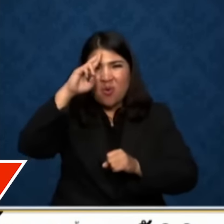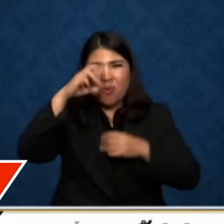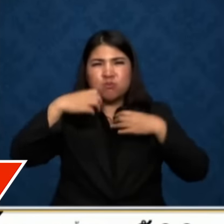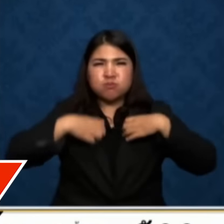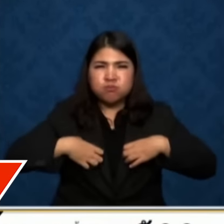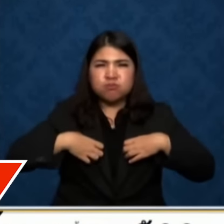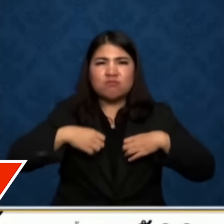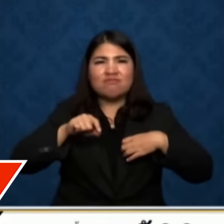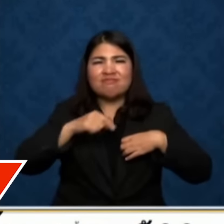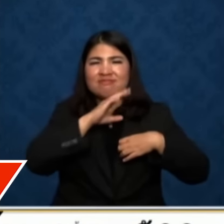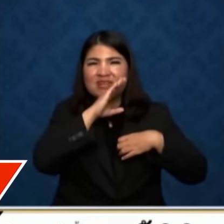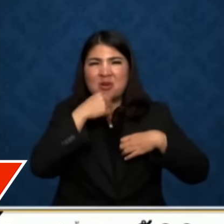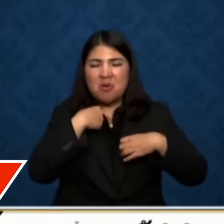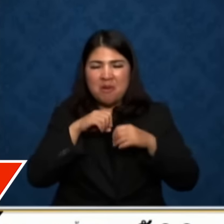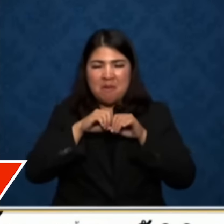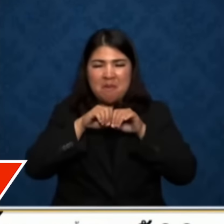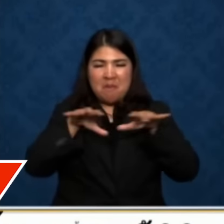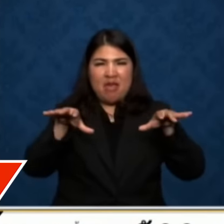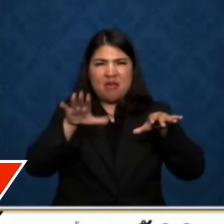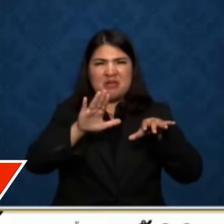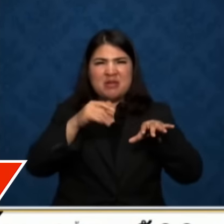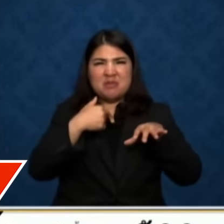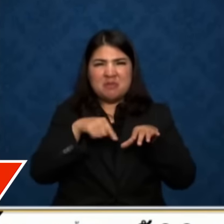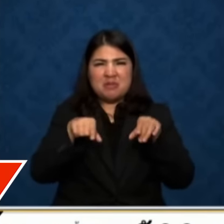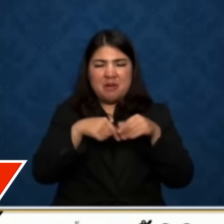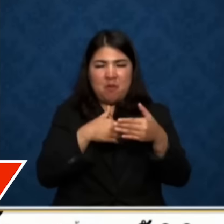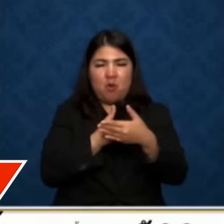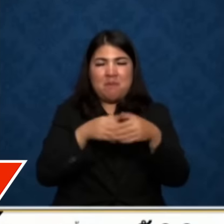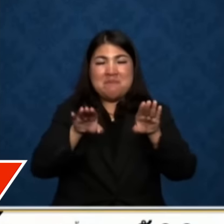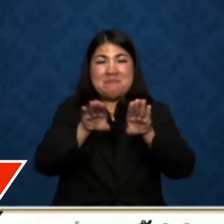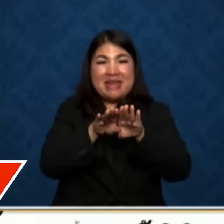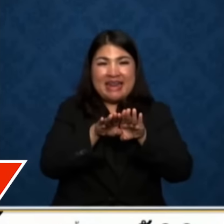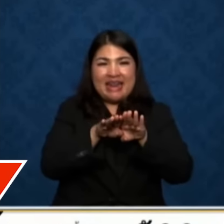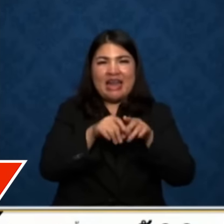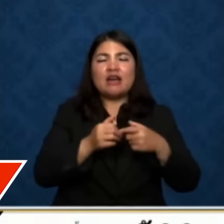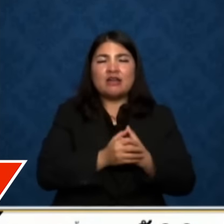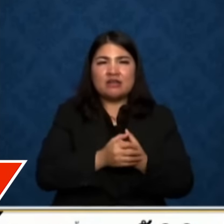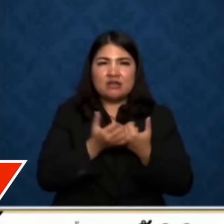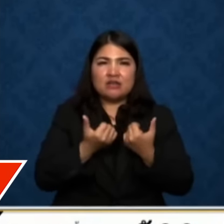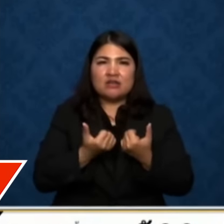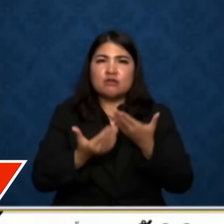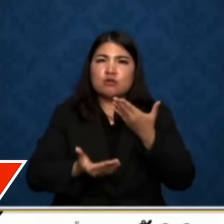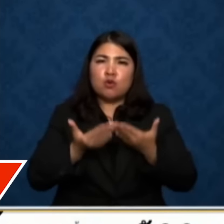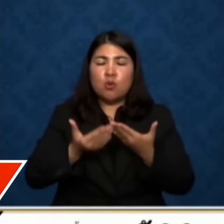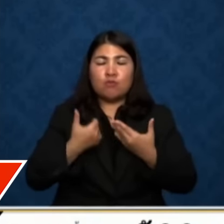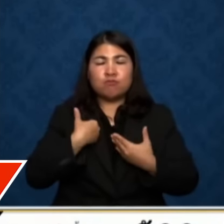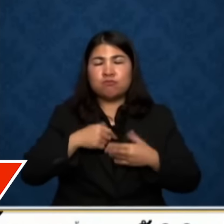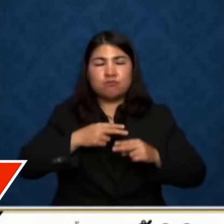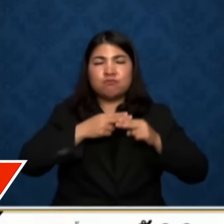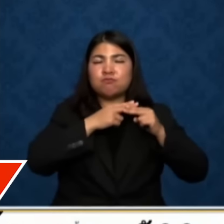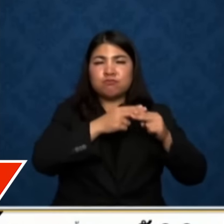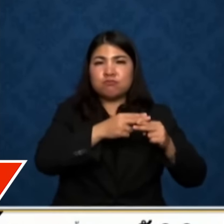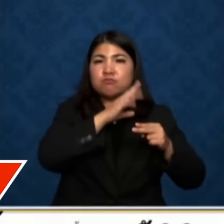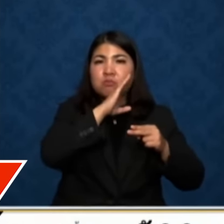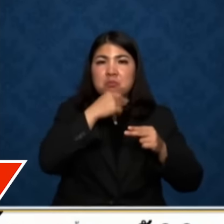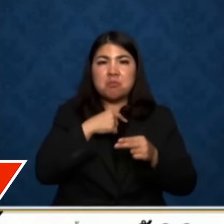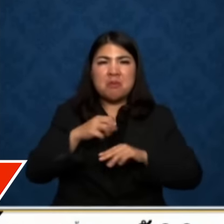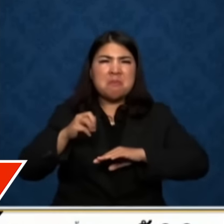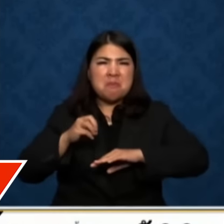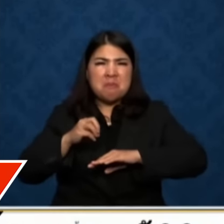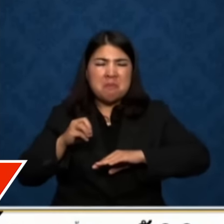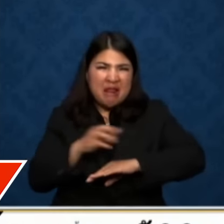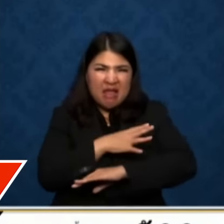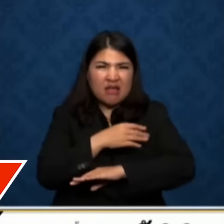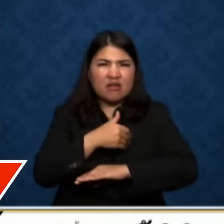ผมไม่ต้องการให้ผู้ป่วยไปแพร่เชื้อเขาเรียกว่าเป็นห้องความดันลบนะครับหรืออาจจะเป็นสำหรับตัวผู้ป่วยเองอะไปเป็นมะเร็งแล้วก็ผ่